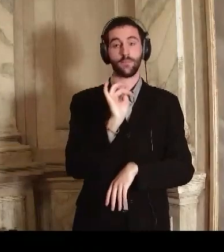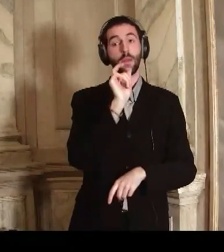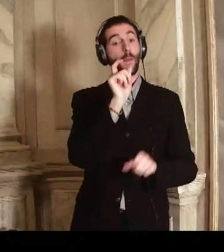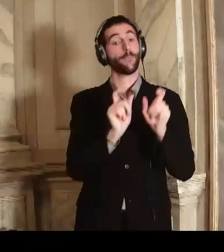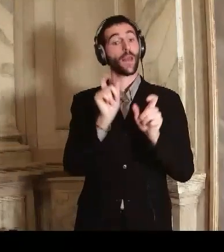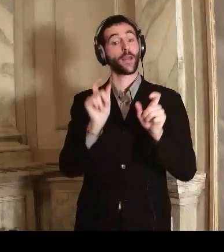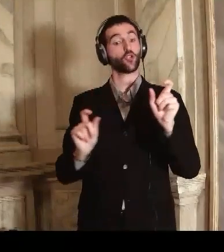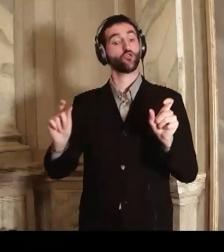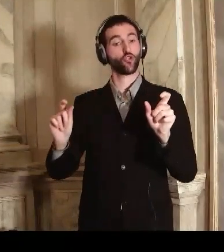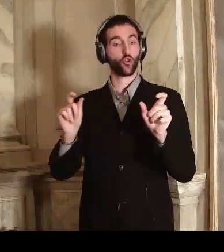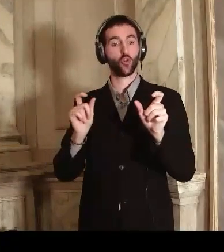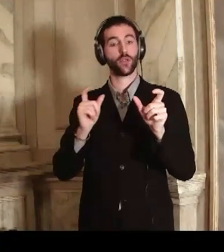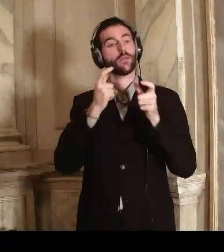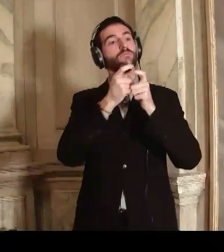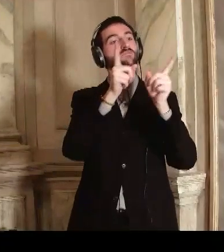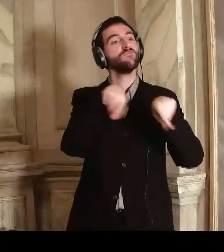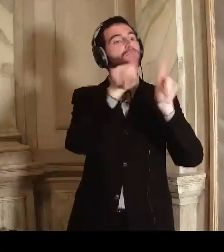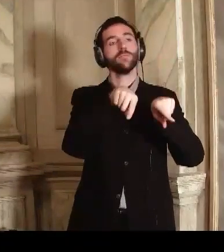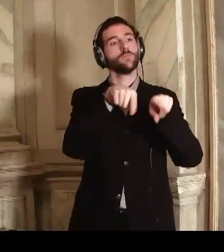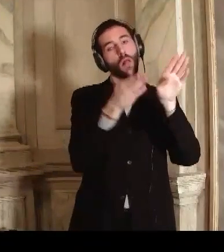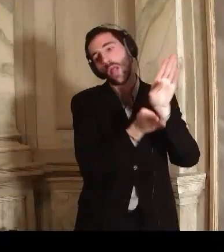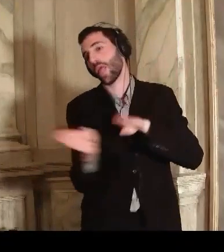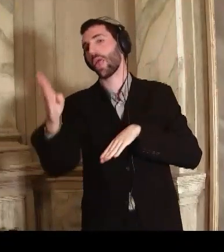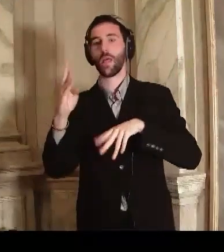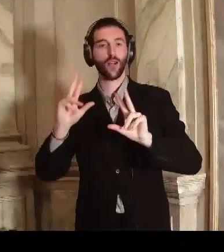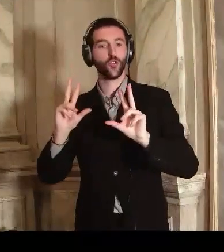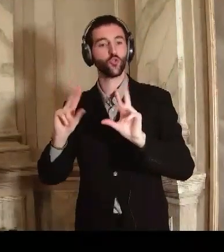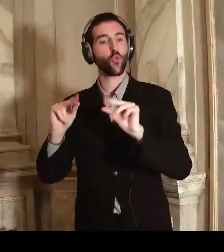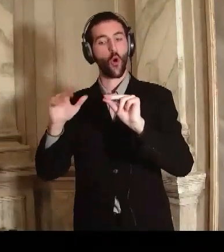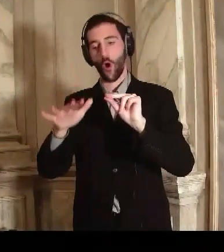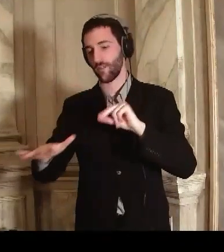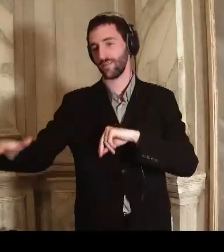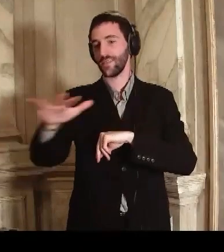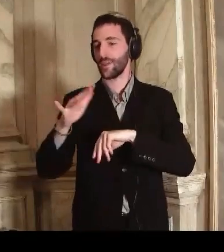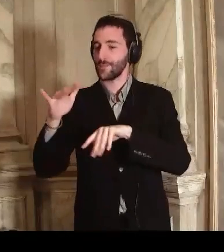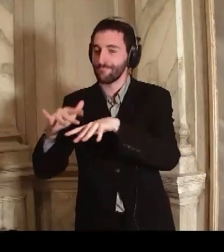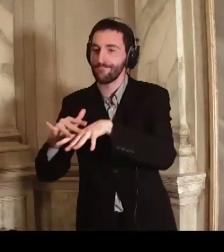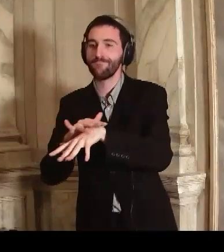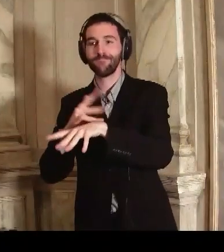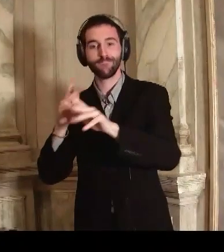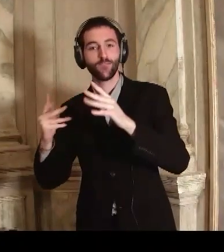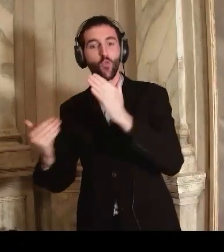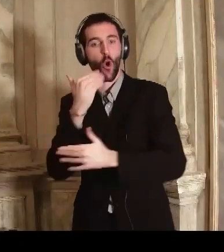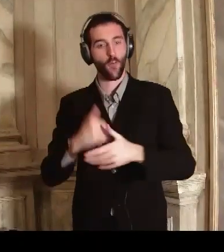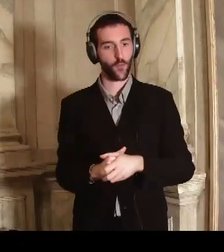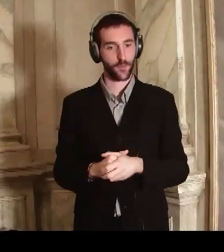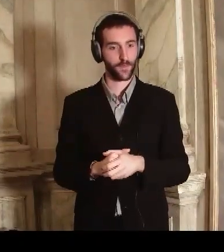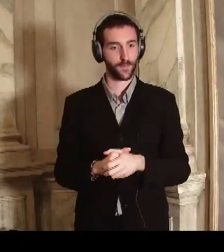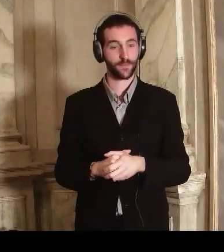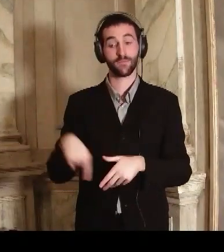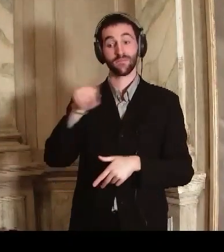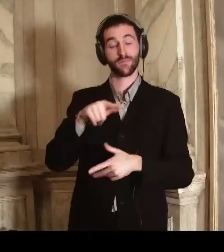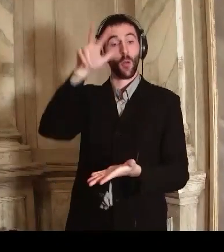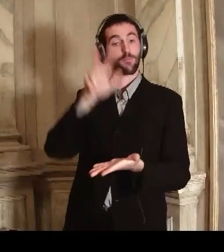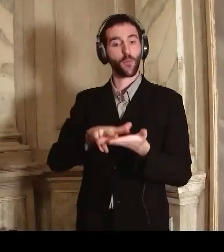rotte conosciute verso le più autentiche e decentrate periferie di senso, sulla promessa di una